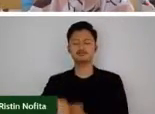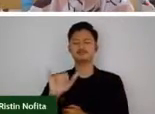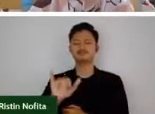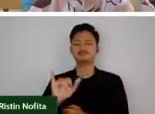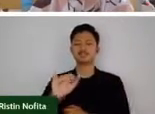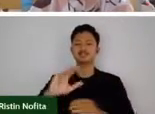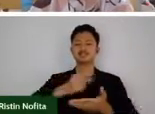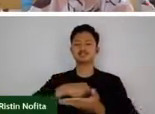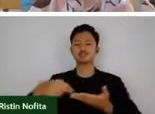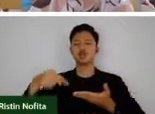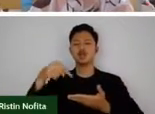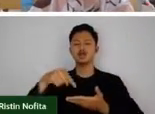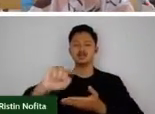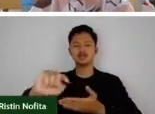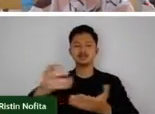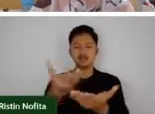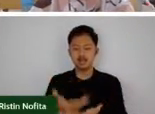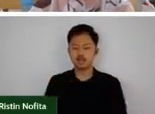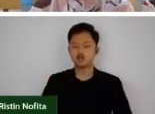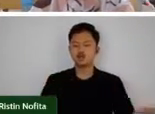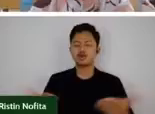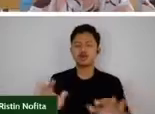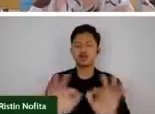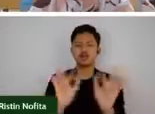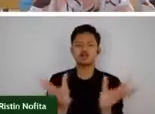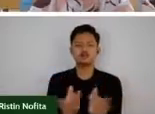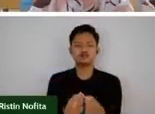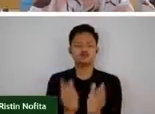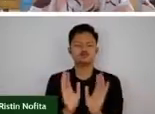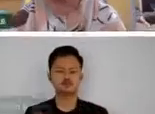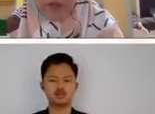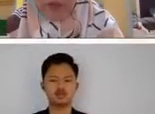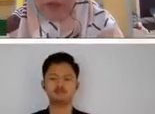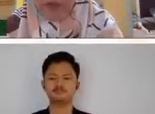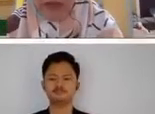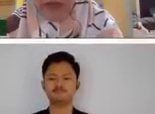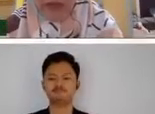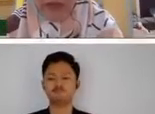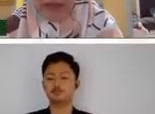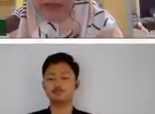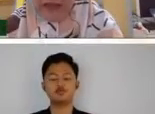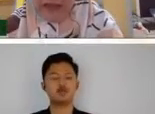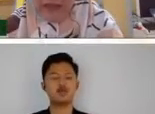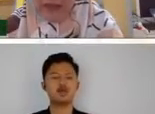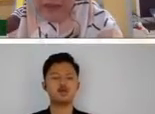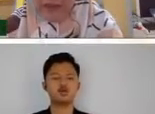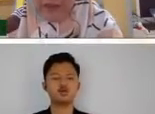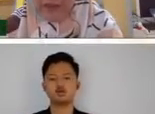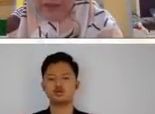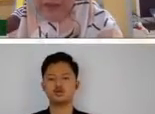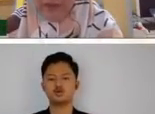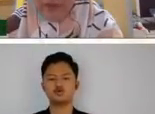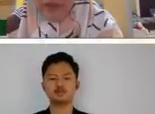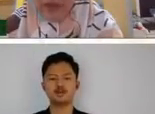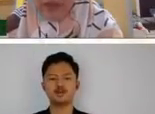sekolahnya sudah, atmosfernya sudah inklusi ini ya. Jadi semua mendukung untuk keberadaan anak ABK.